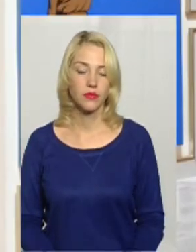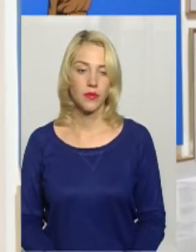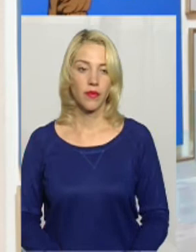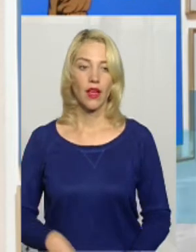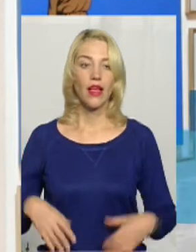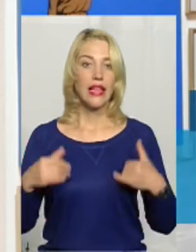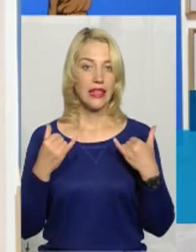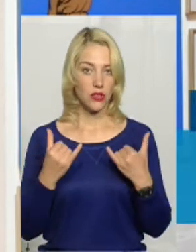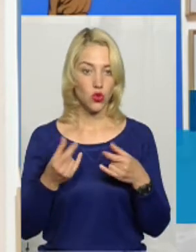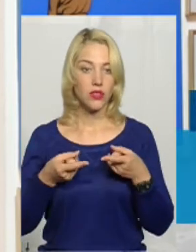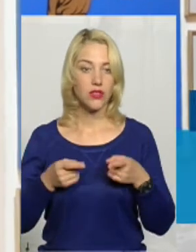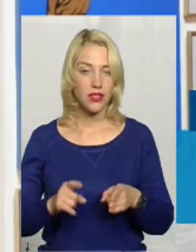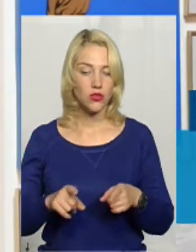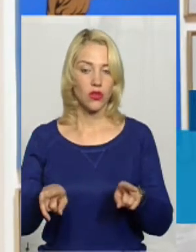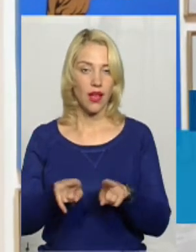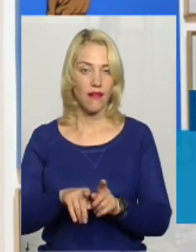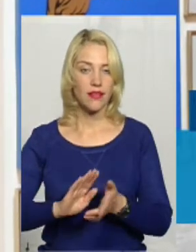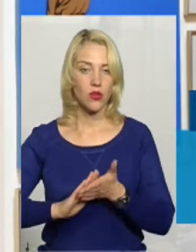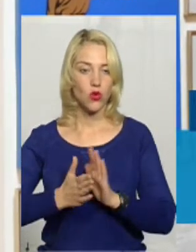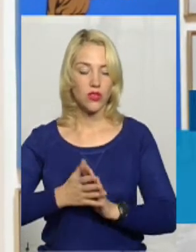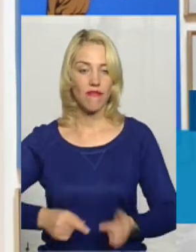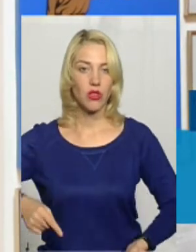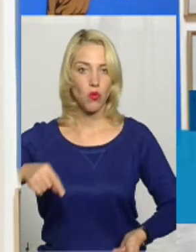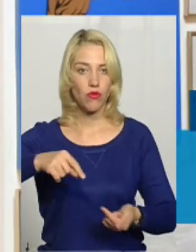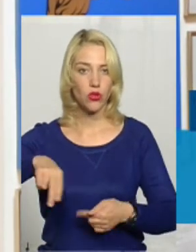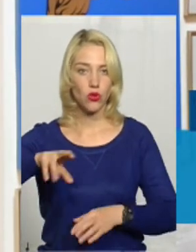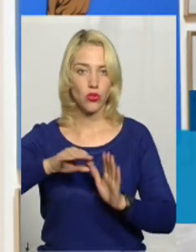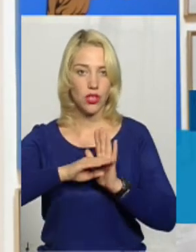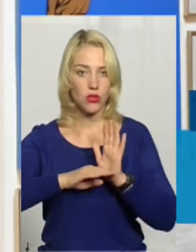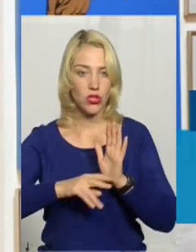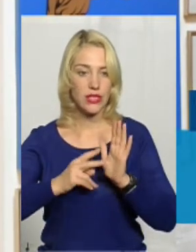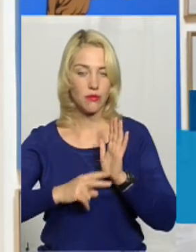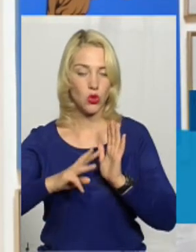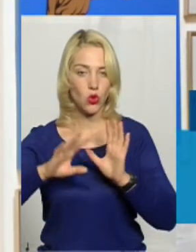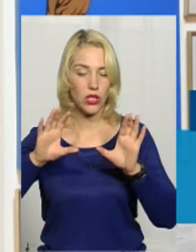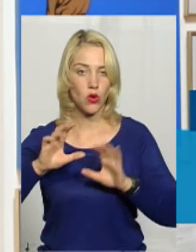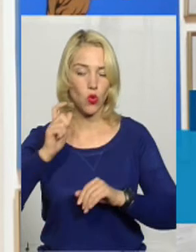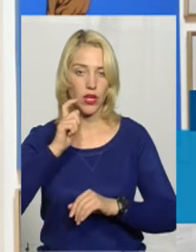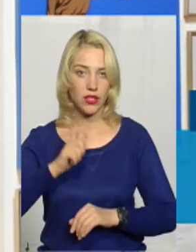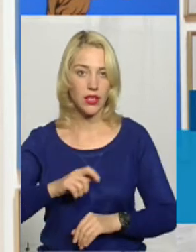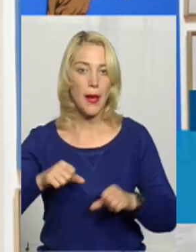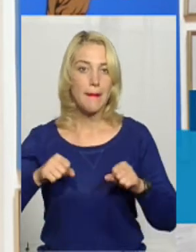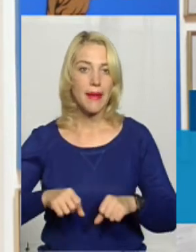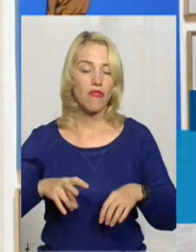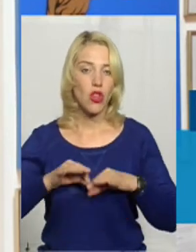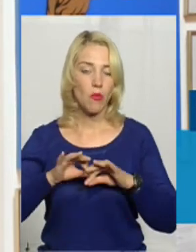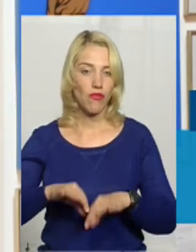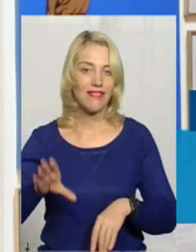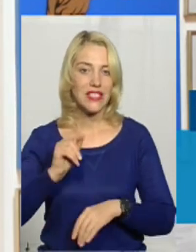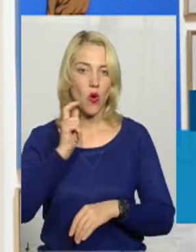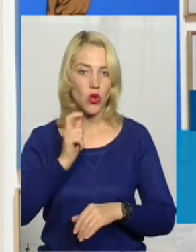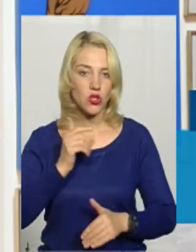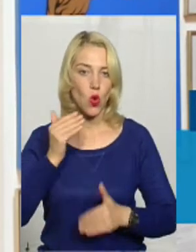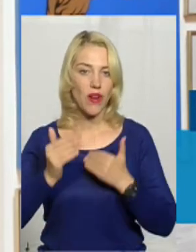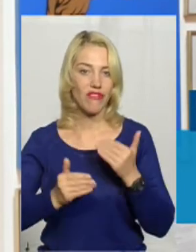На сьогодні дійсно така ситуація, що відповідно до статті 72 Конституції України право на проведення всеукраїнського референдуму дійсно може бути